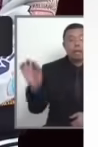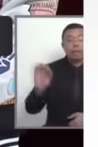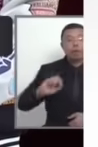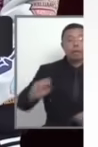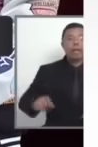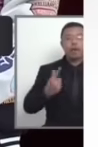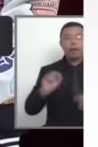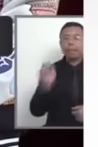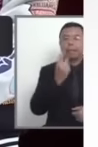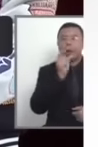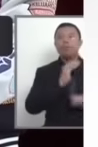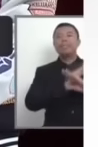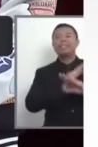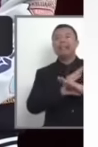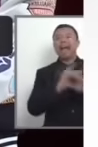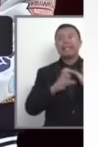masyarakat, itu menunjukkan bahwa